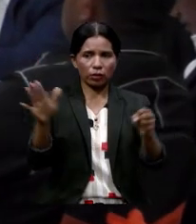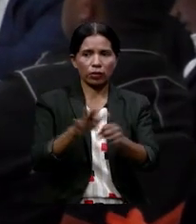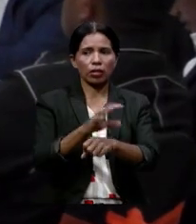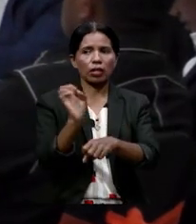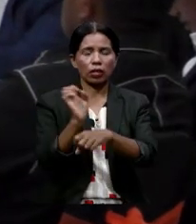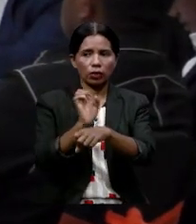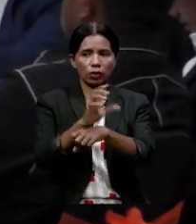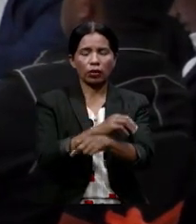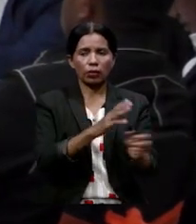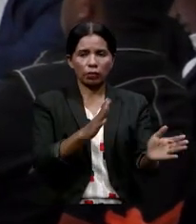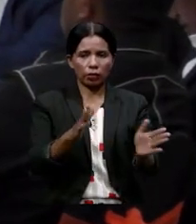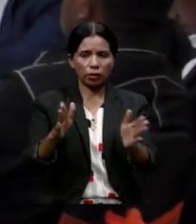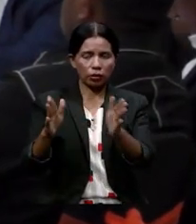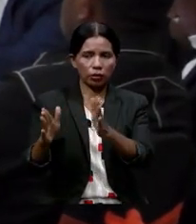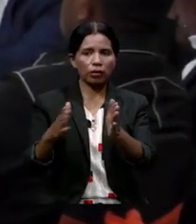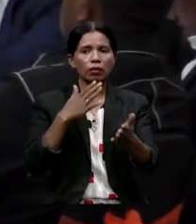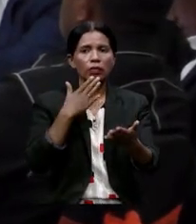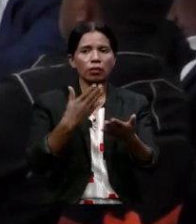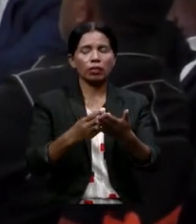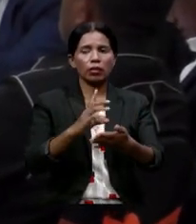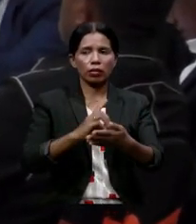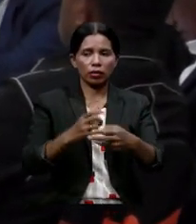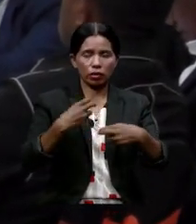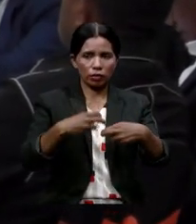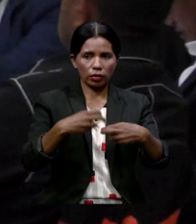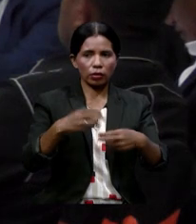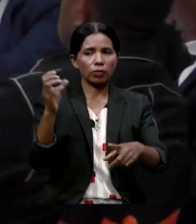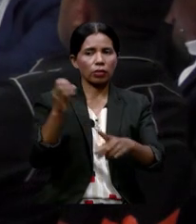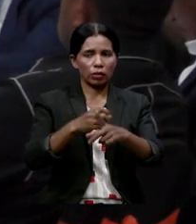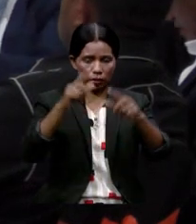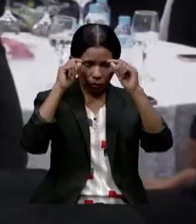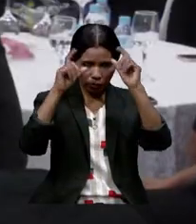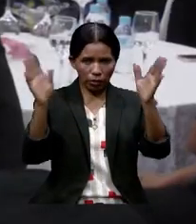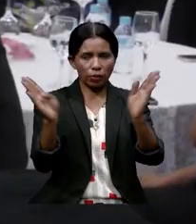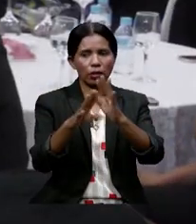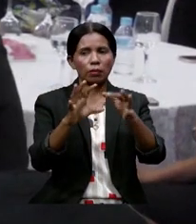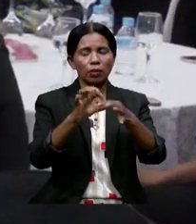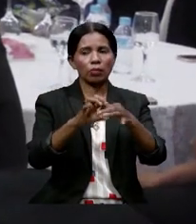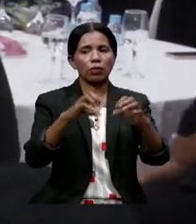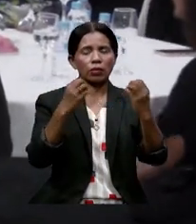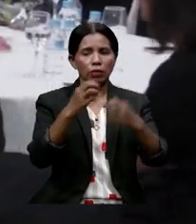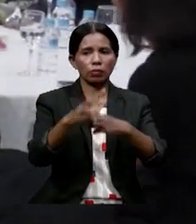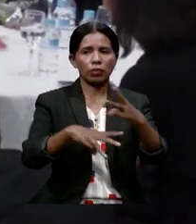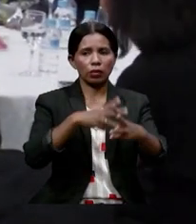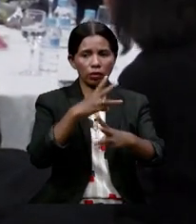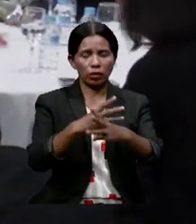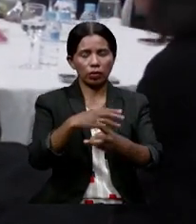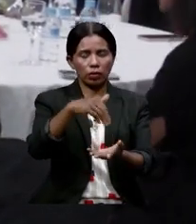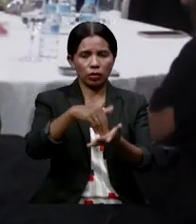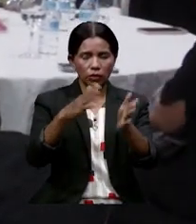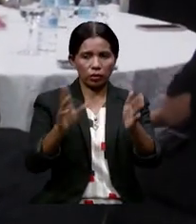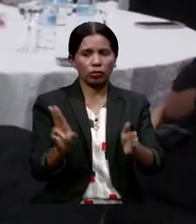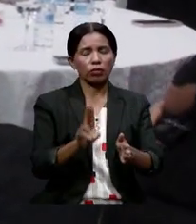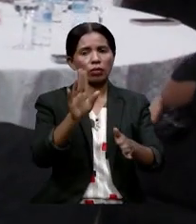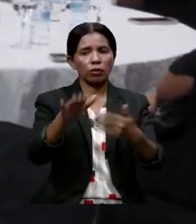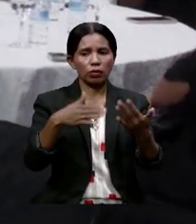ekonomia preparasaun recurso humano desafio no oportunidade Timor Leste sai membro organisasaun mundial comercio atu estudante universitario